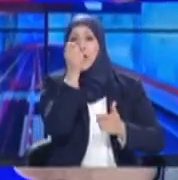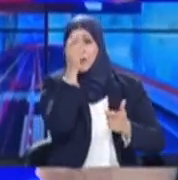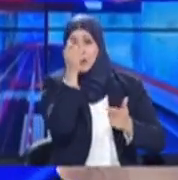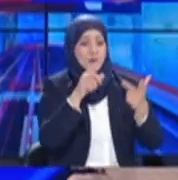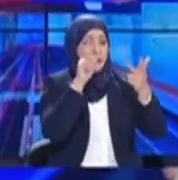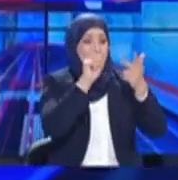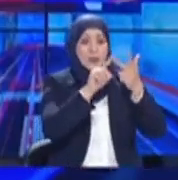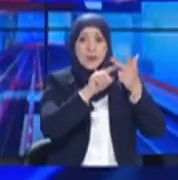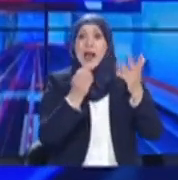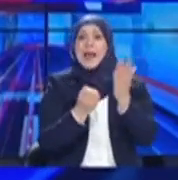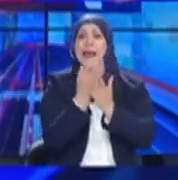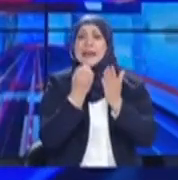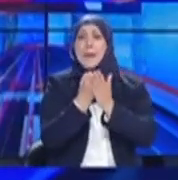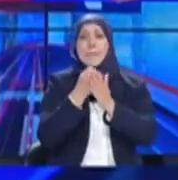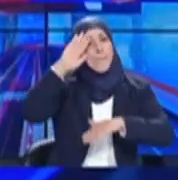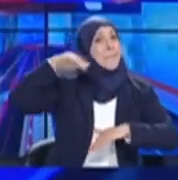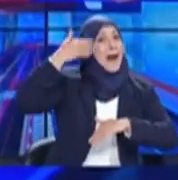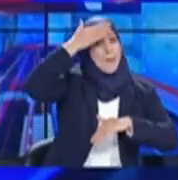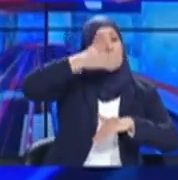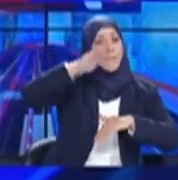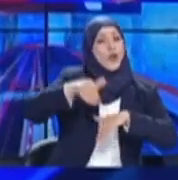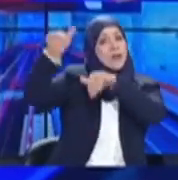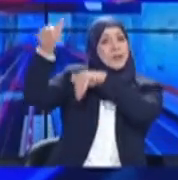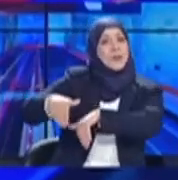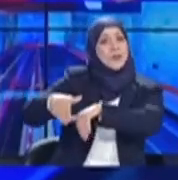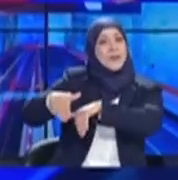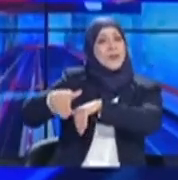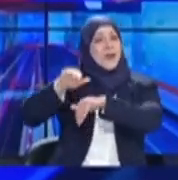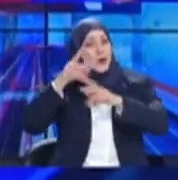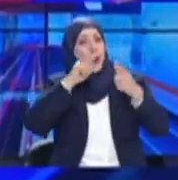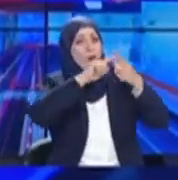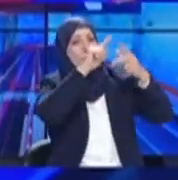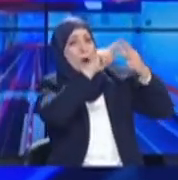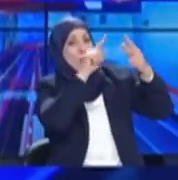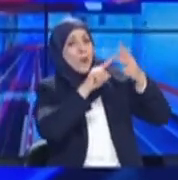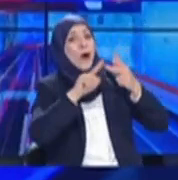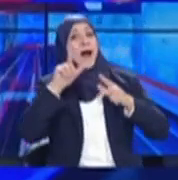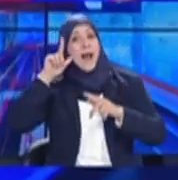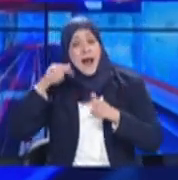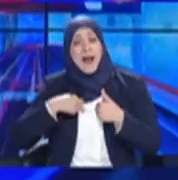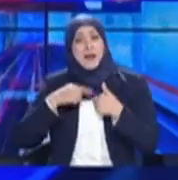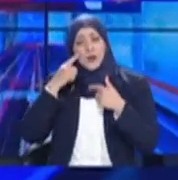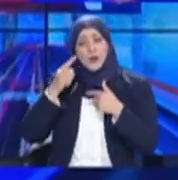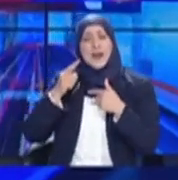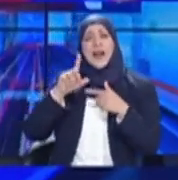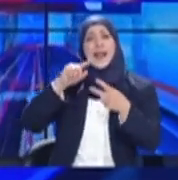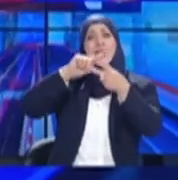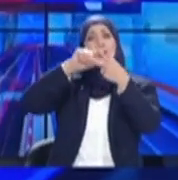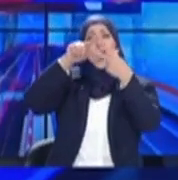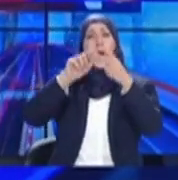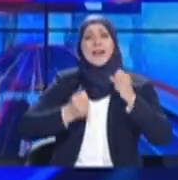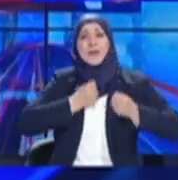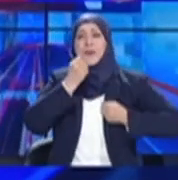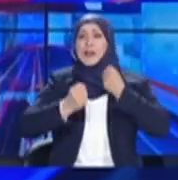عذاب الخبر يعني قام وحاصر بين هذه الاشياء وكاننا امام عذاب اتفاق فاقول لا بد من